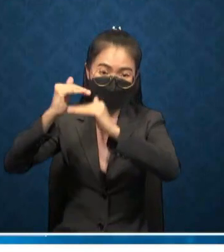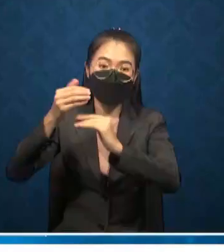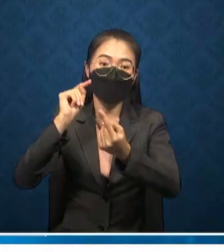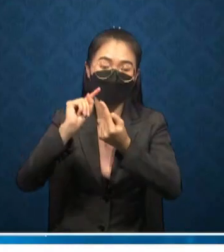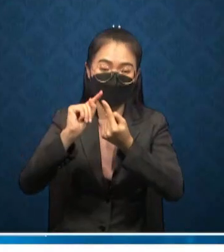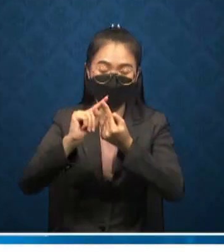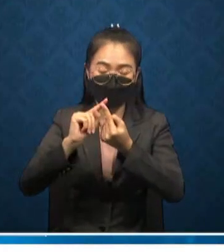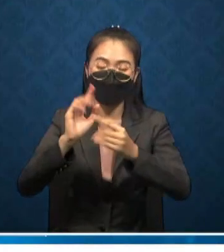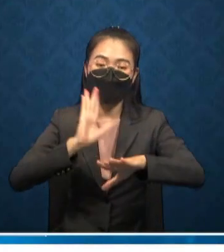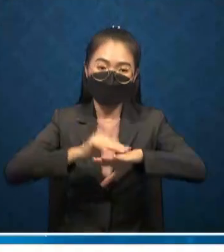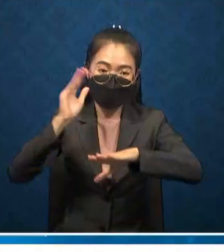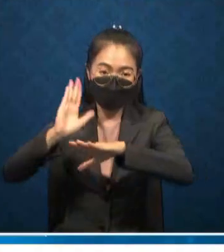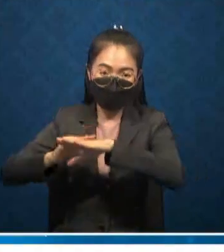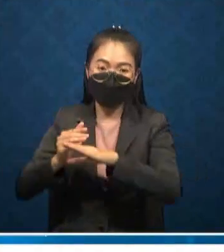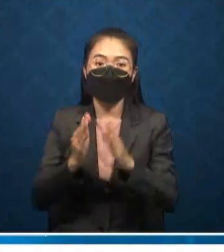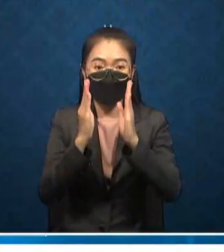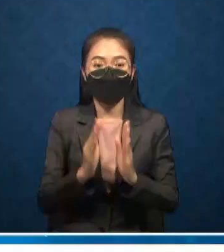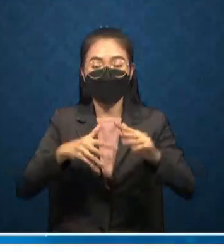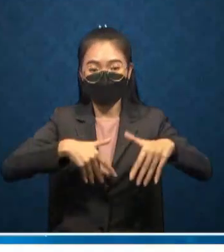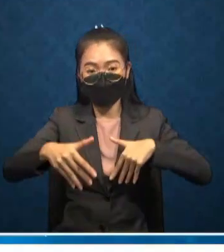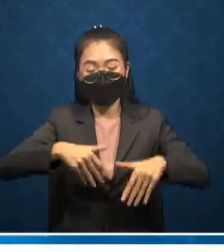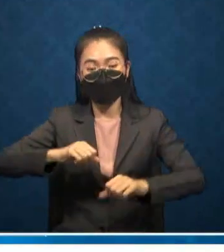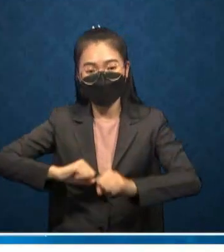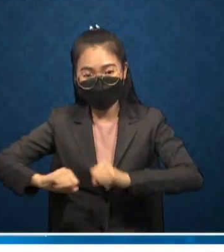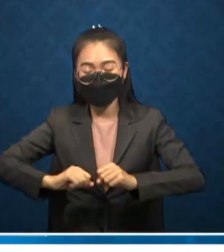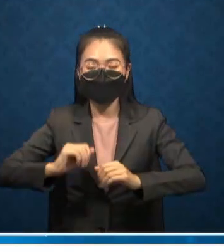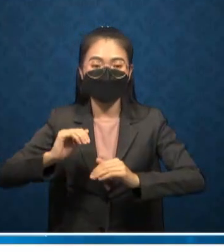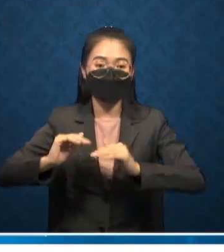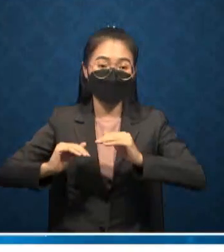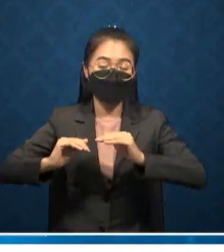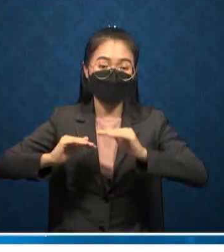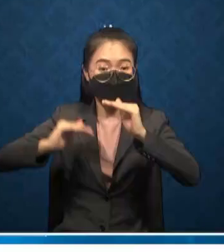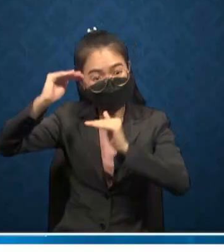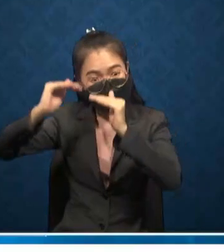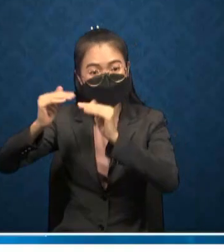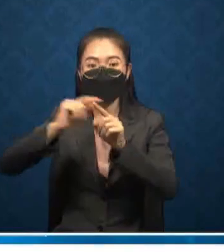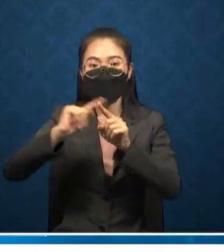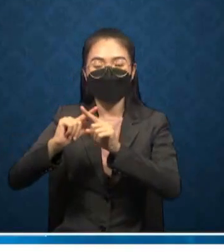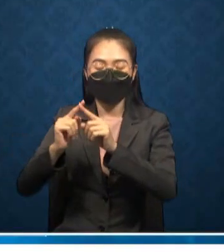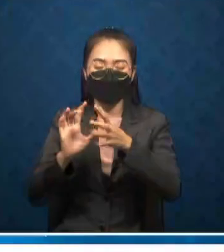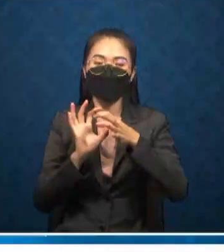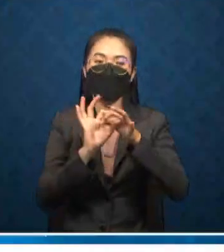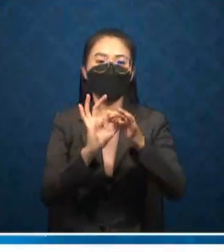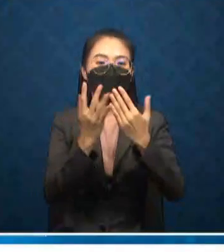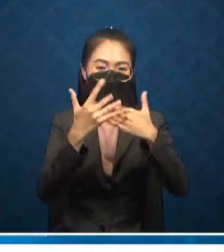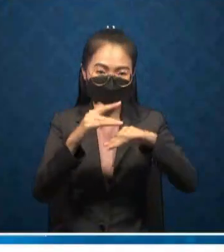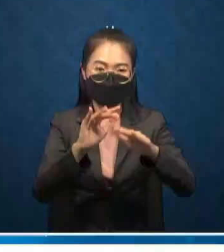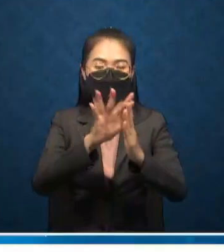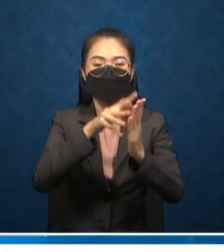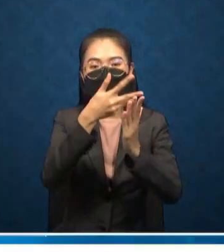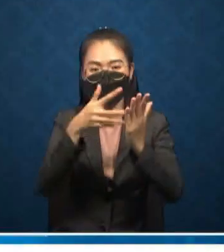ประชากรในทุกมิติทุกช่วงวัยสอดคล้องกับแผนปฏิรูปประเทศในด้านวัฒนธรรม